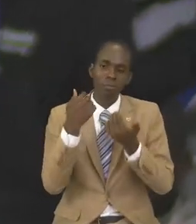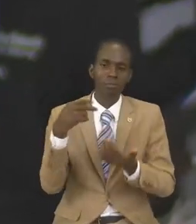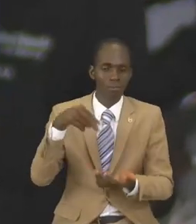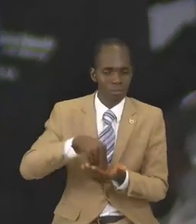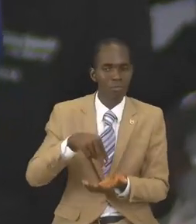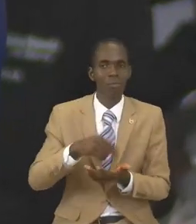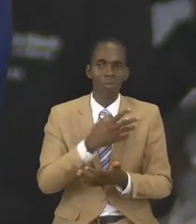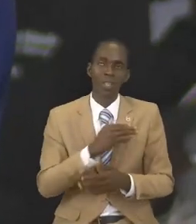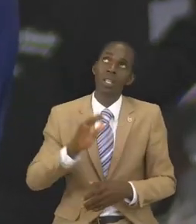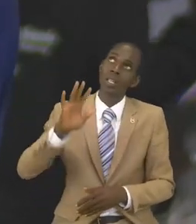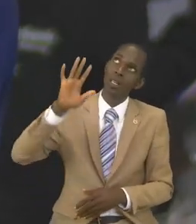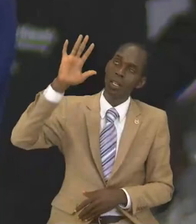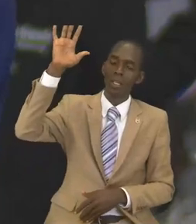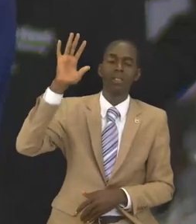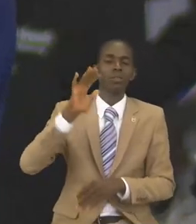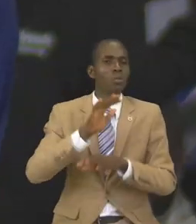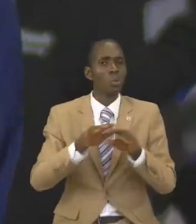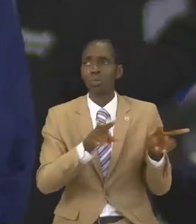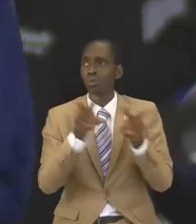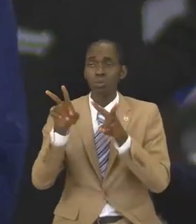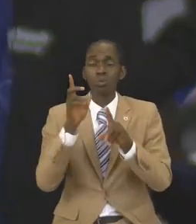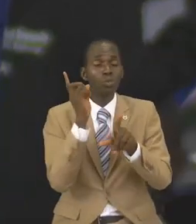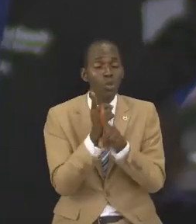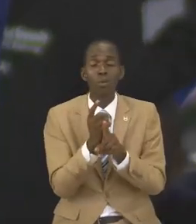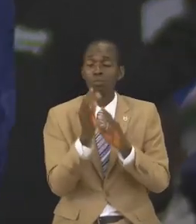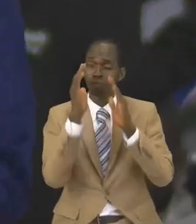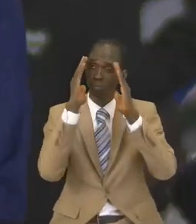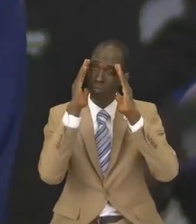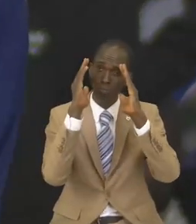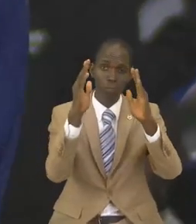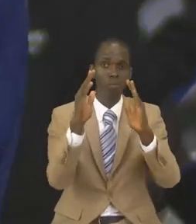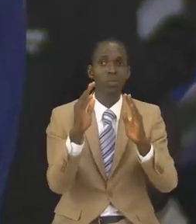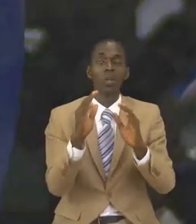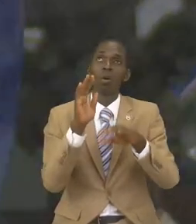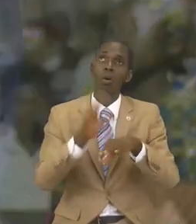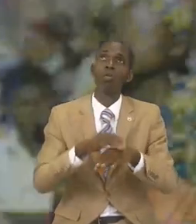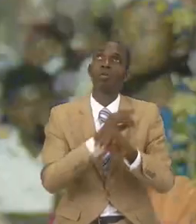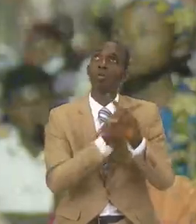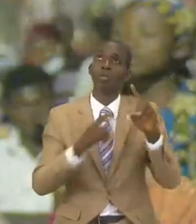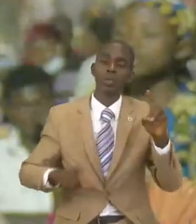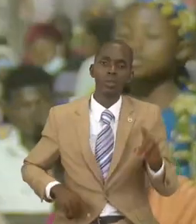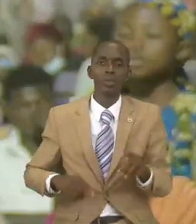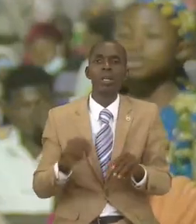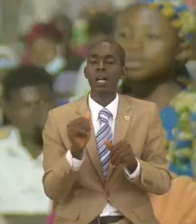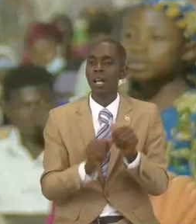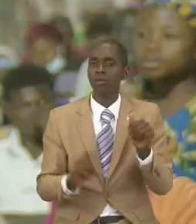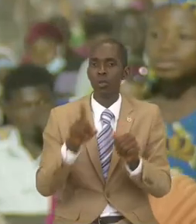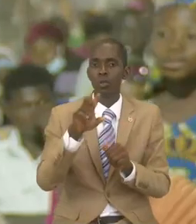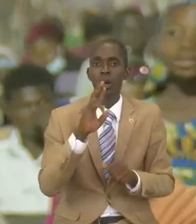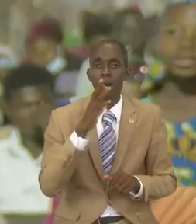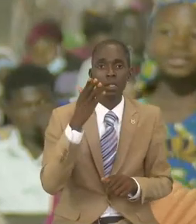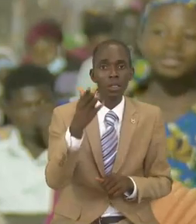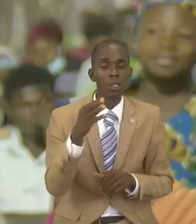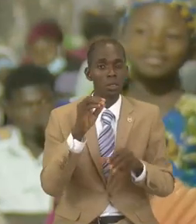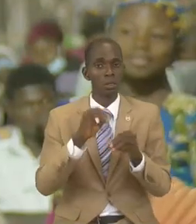Où es-tu? Garde cette main levée comme tu es debout. N'importe où tu es au lieu principal. N'importe où dans le monde